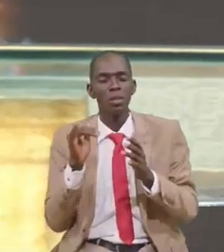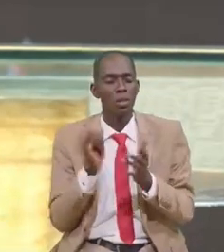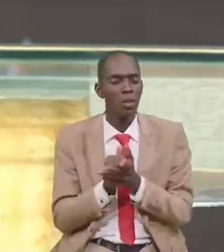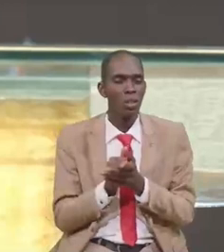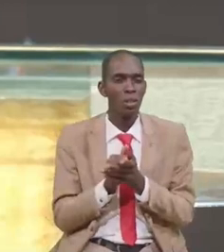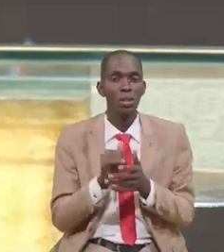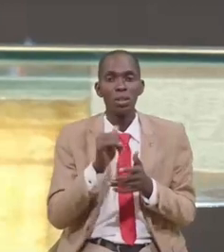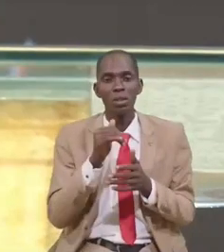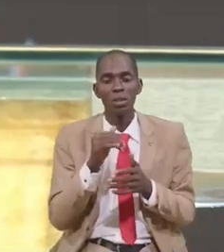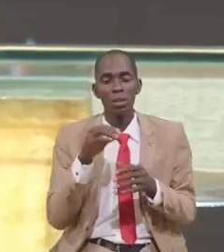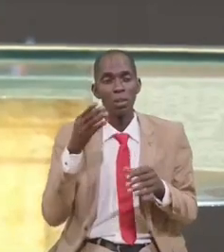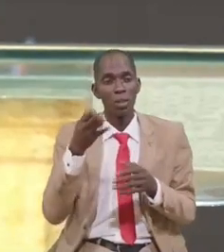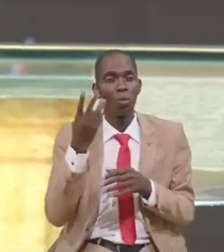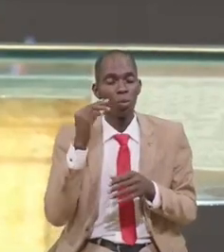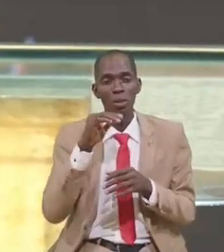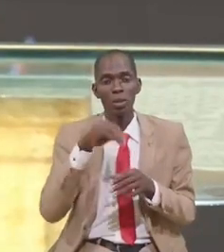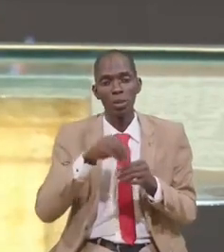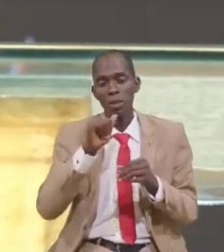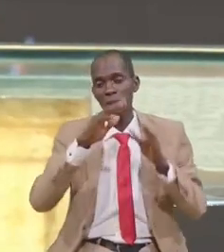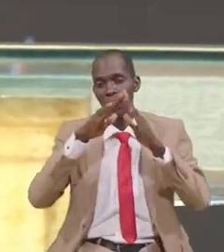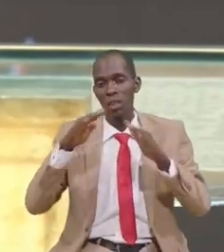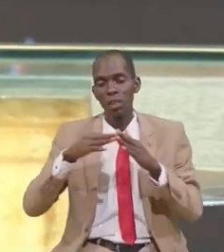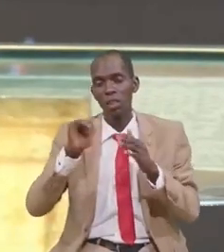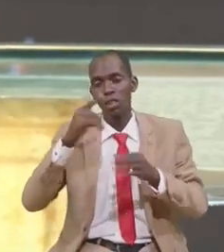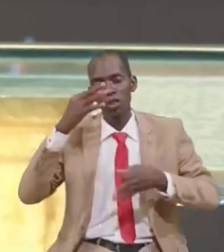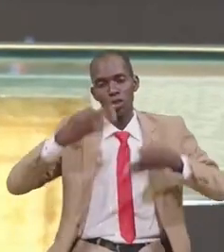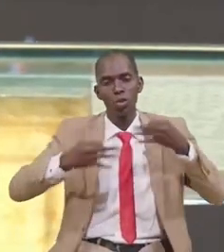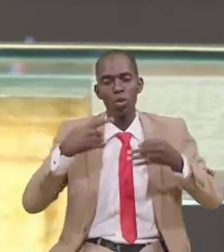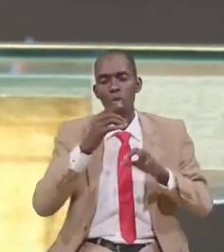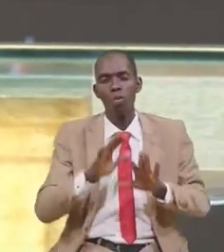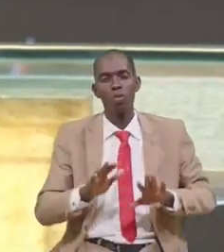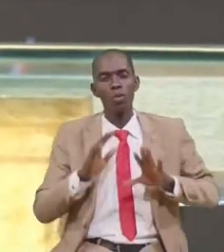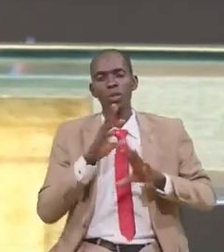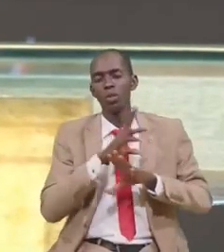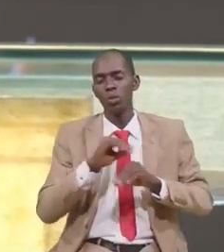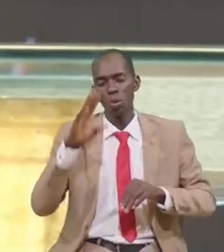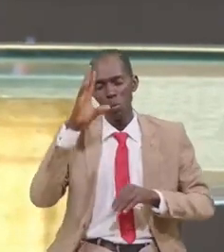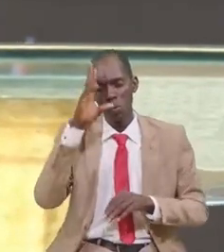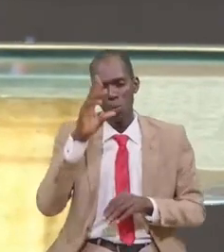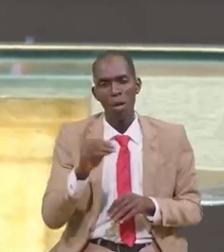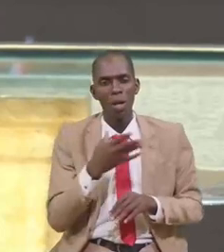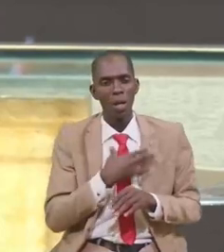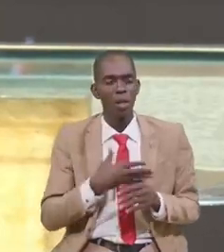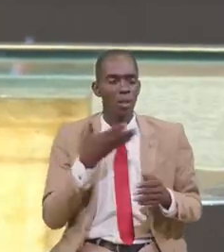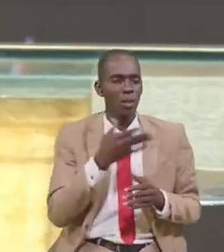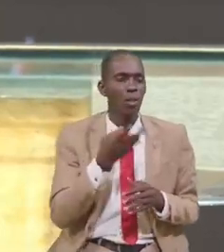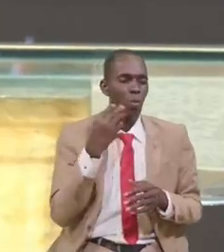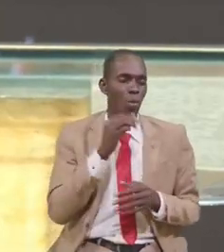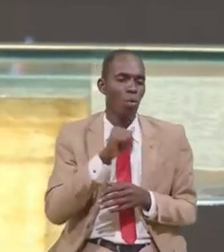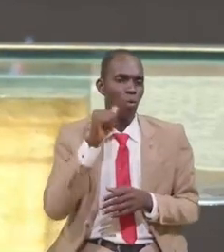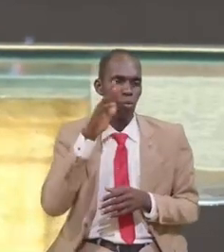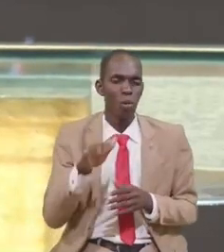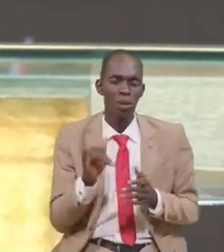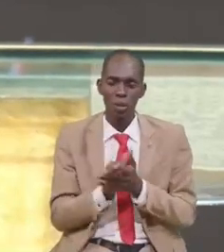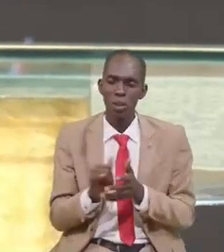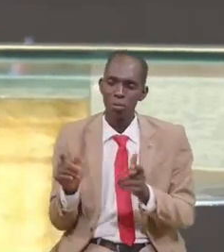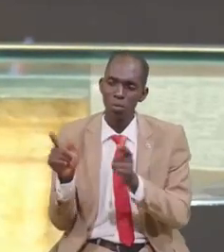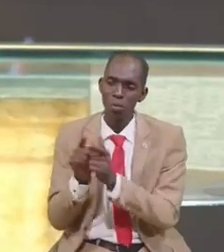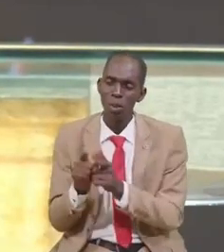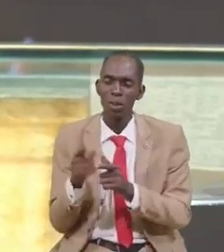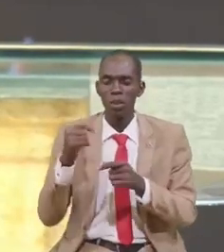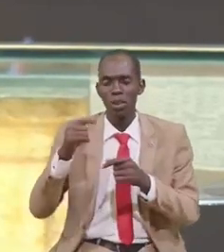il y avait dans une ville un juge qui ne craignait point Dieu, qui n'avait point d'égard pour personne. Il y avait aussi dans